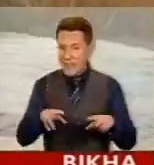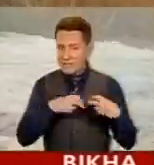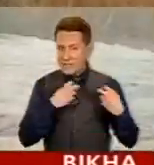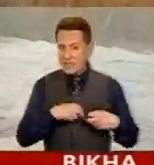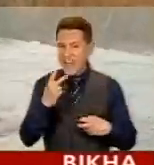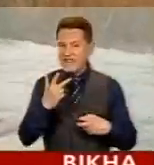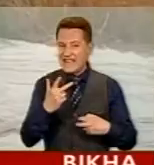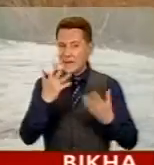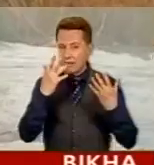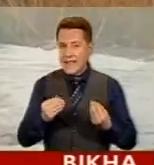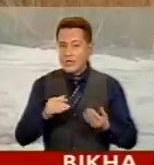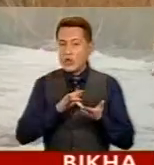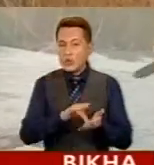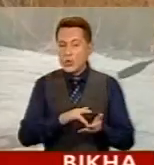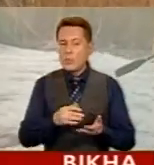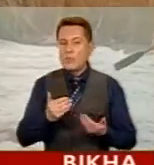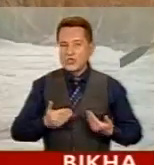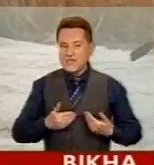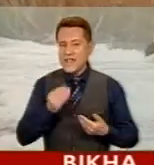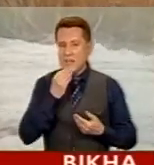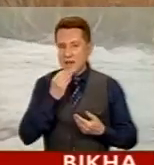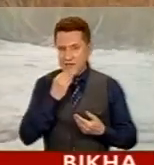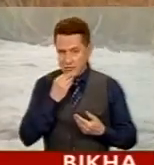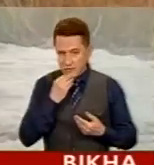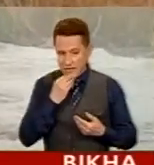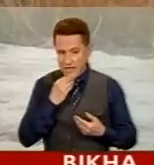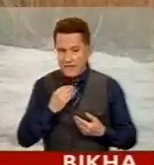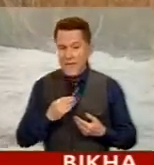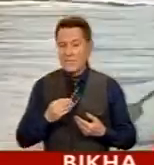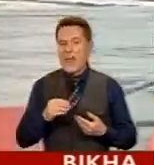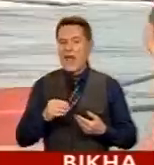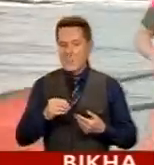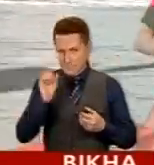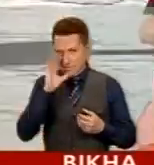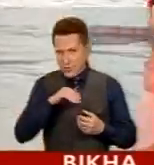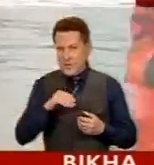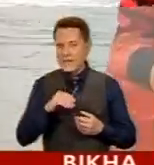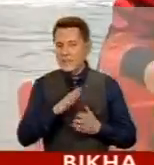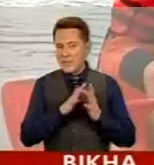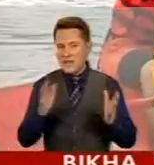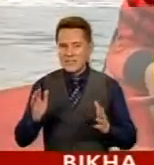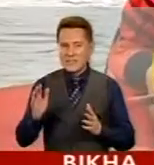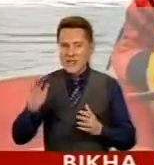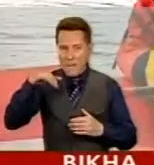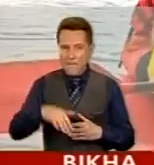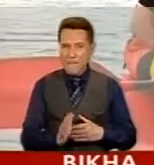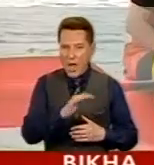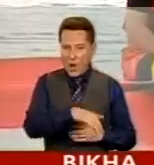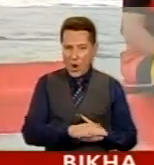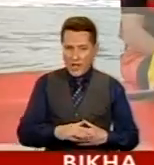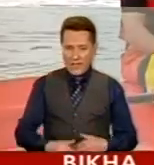триденний тур із проживанням і харчуванням. Цього часу стане, аби підкорити більшість місцевих порогів. Тут їх ще називають брояками.